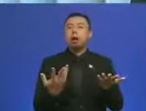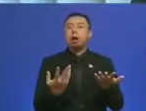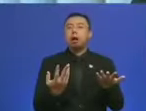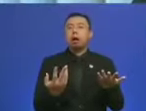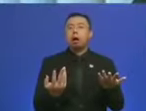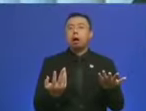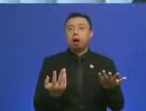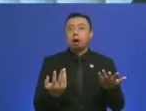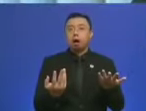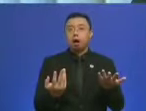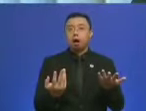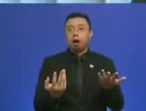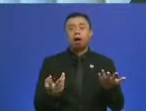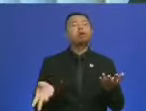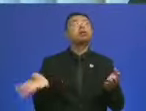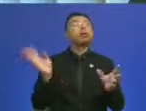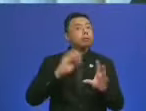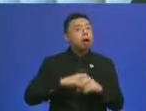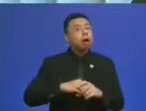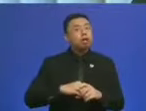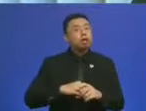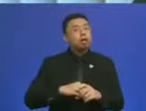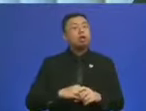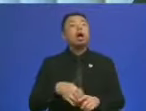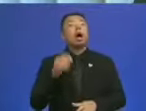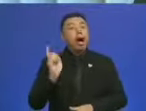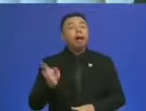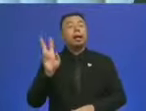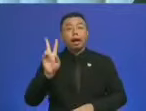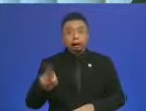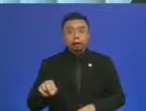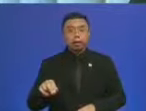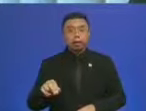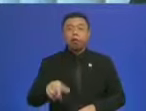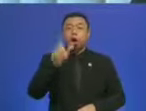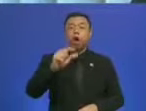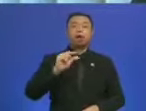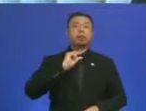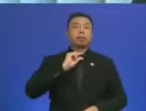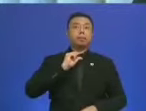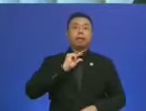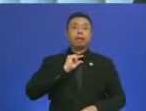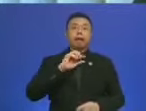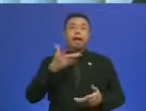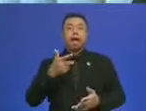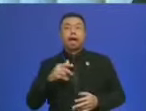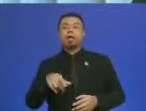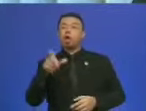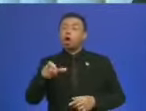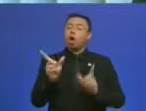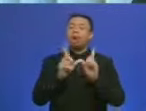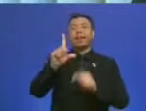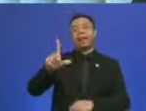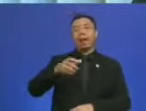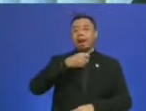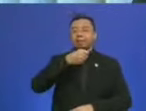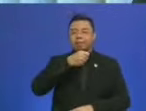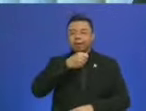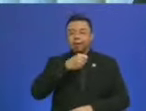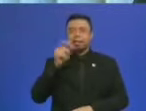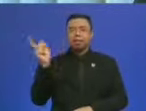ia bahkan Hai tidak jarang secara Seorang pendeta atau sekarang Worship leader